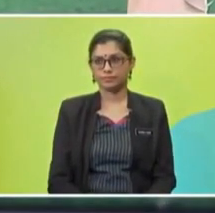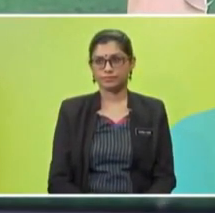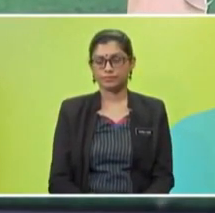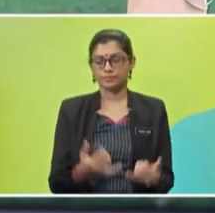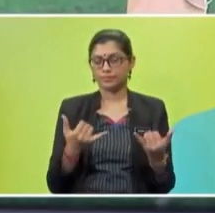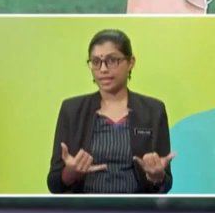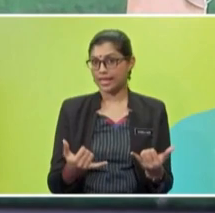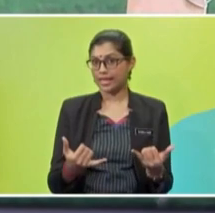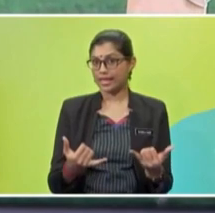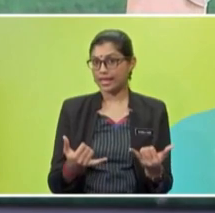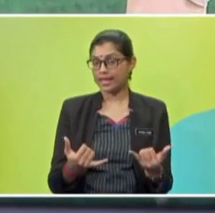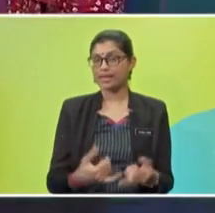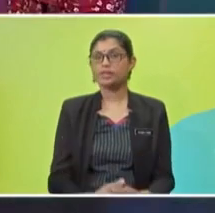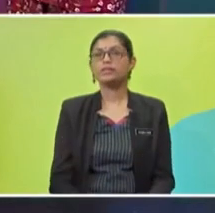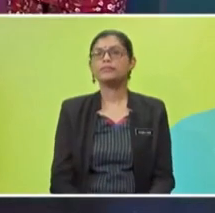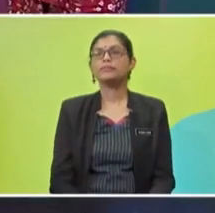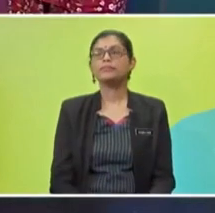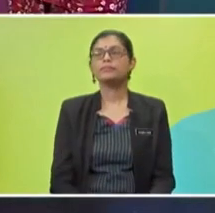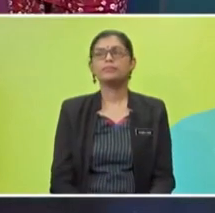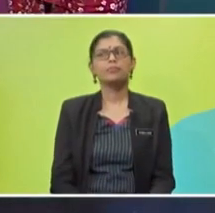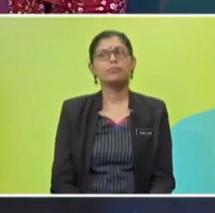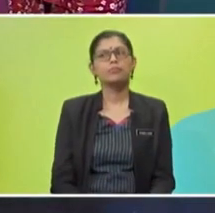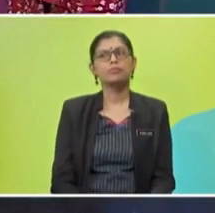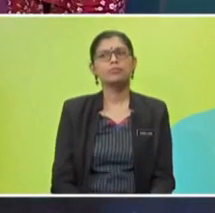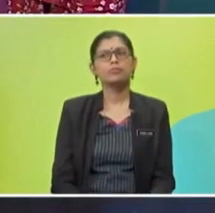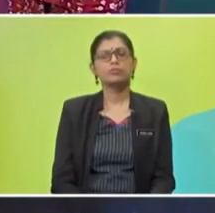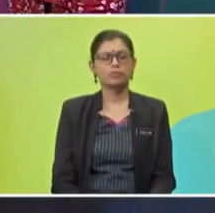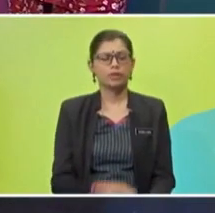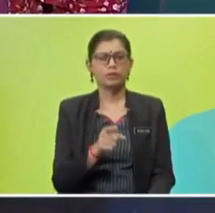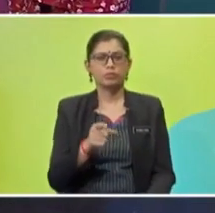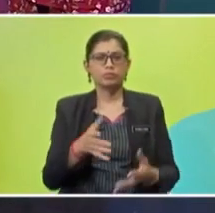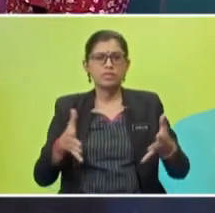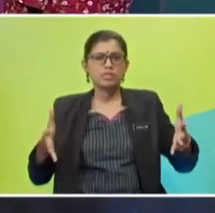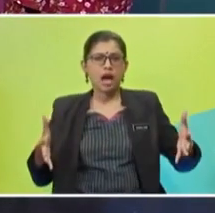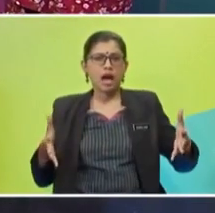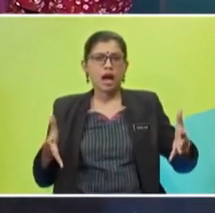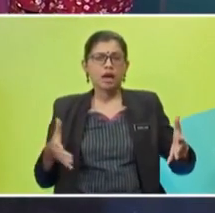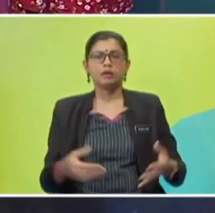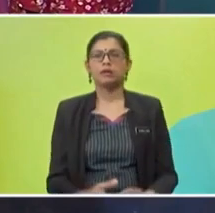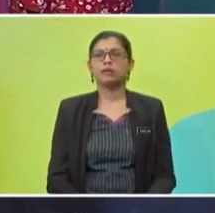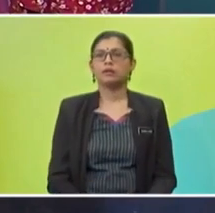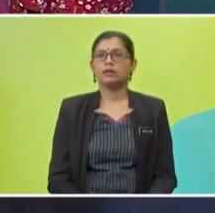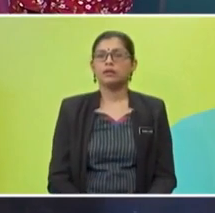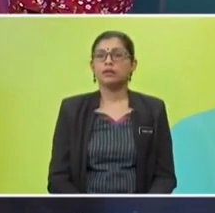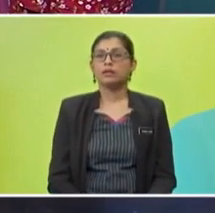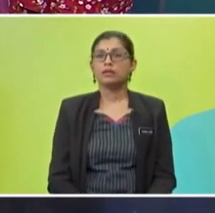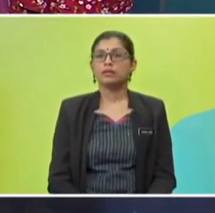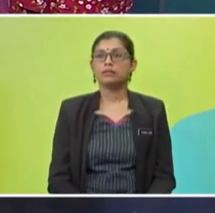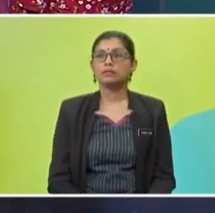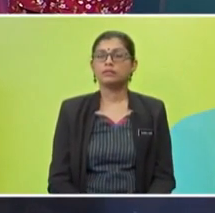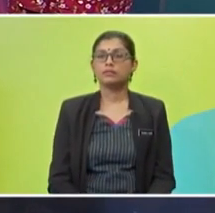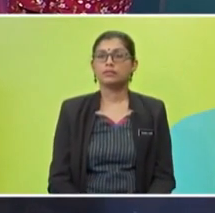seterusnya joknya dekat kawasan ini mencoba Zaskia Oke kalau kita dekat Yuk kita